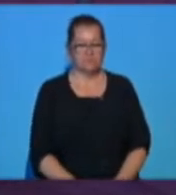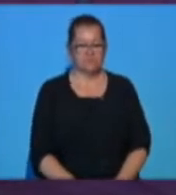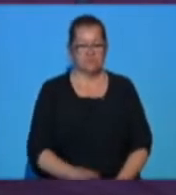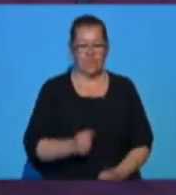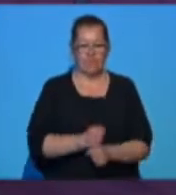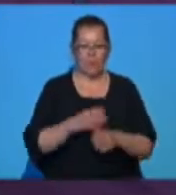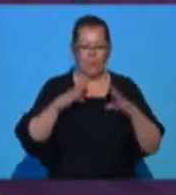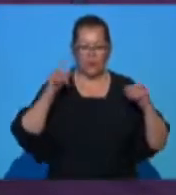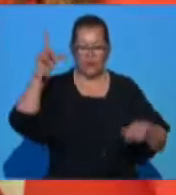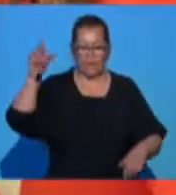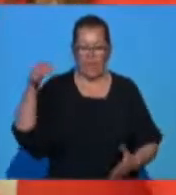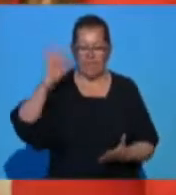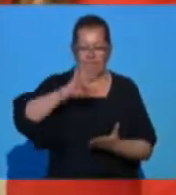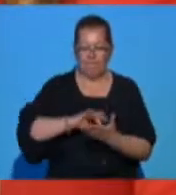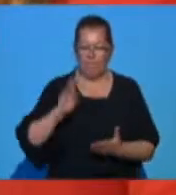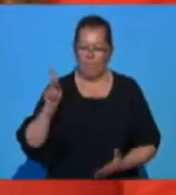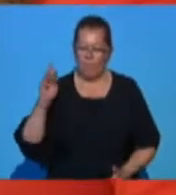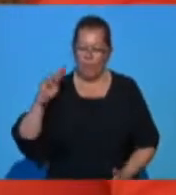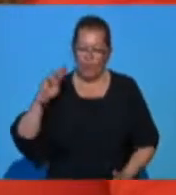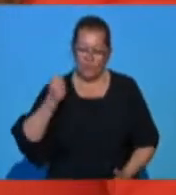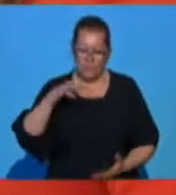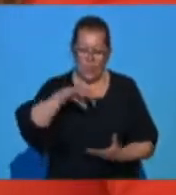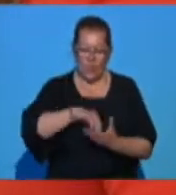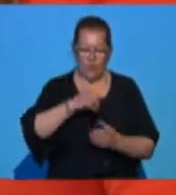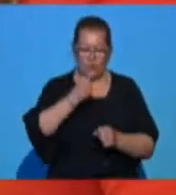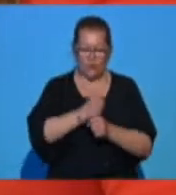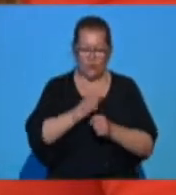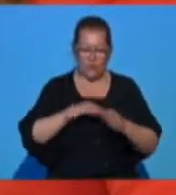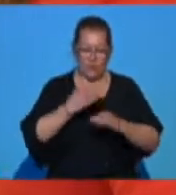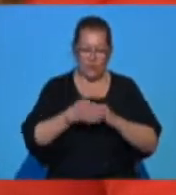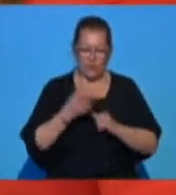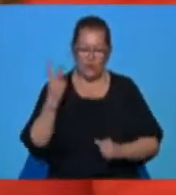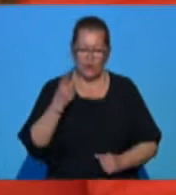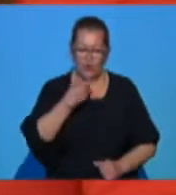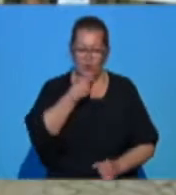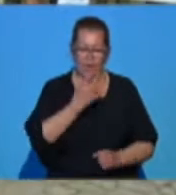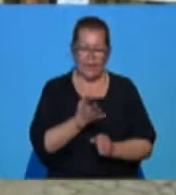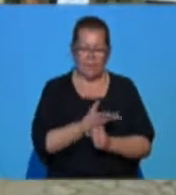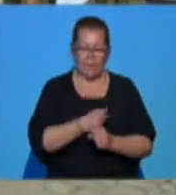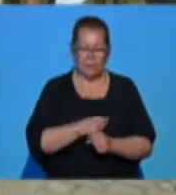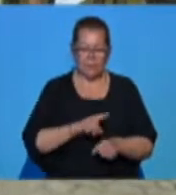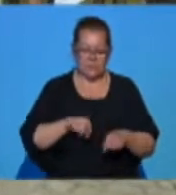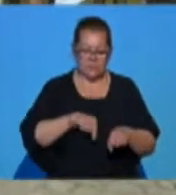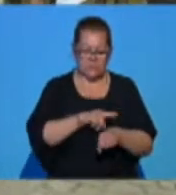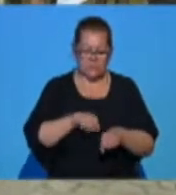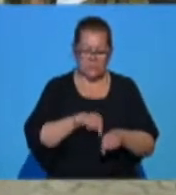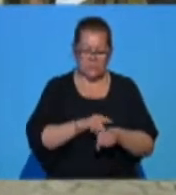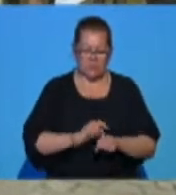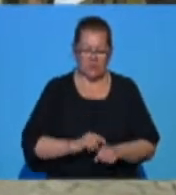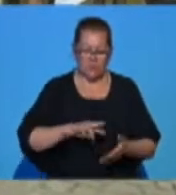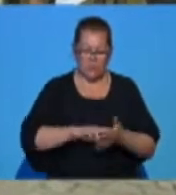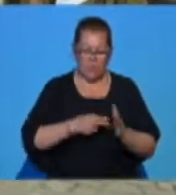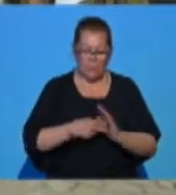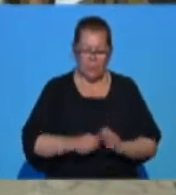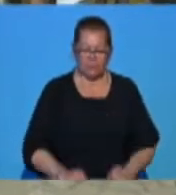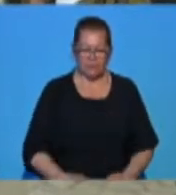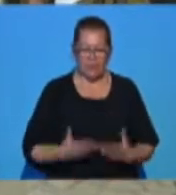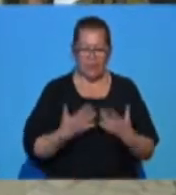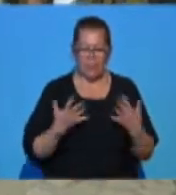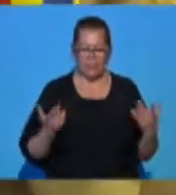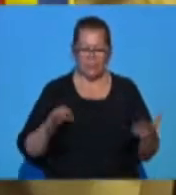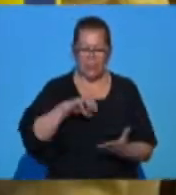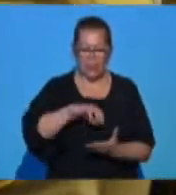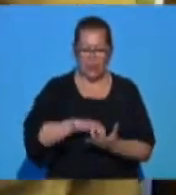A fost aglomerație mare astăzi la Bursa Generală a Locurilor de Muncă după 2 ani de pandemie, perioada în care nu s-a mai organizat. Câte locuri au pus